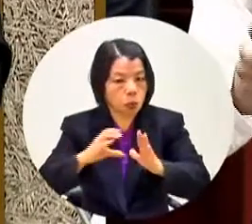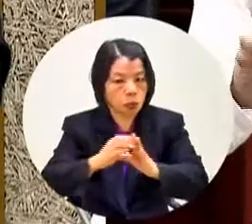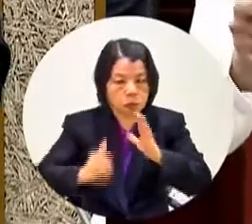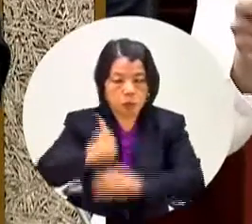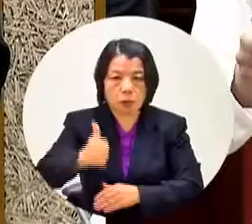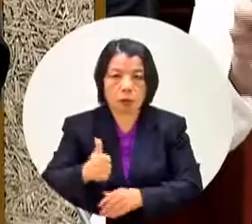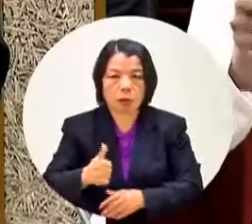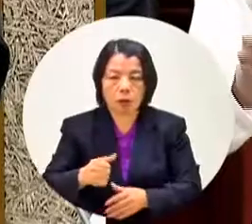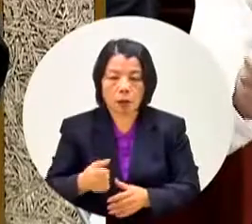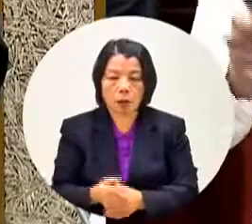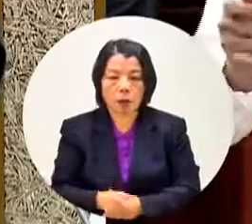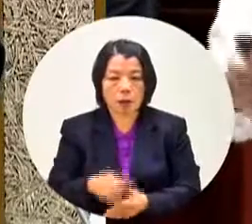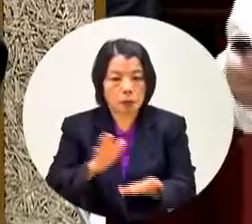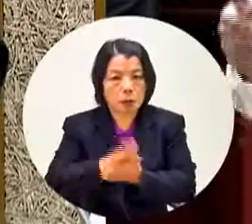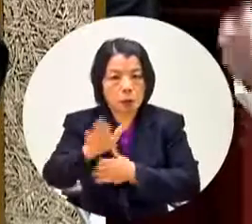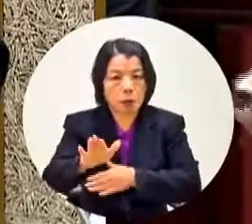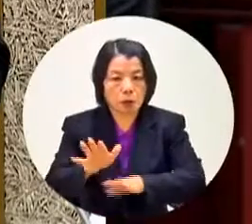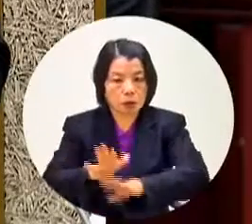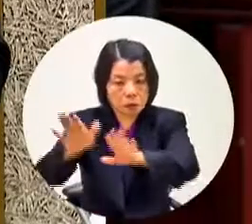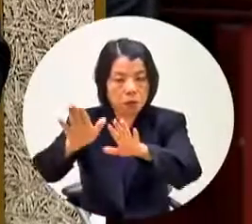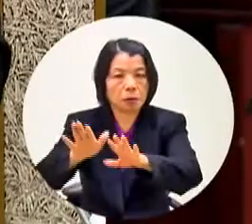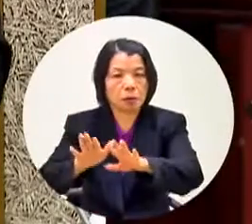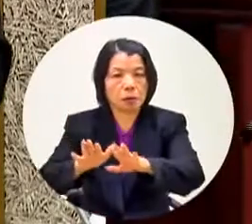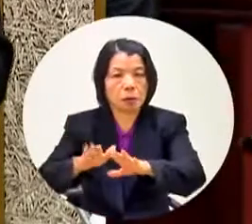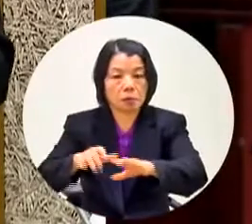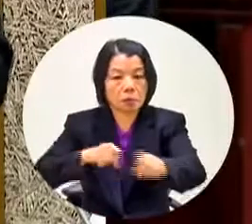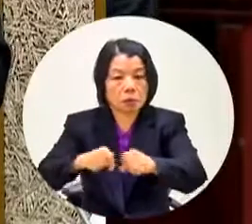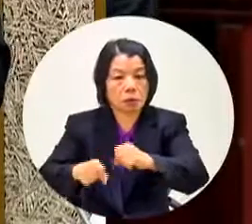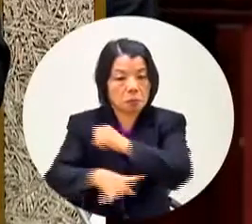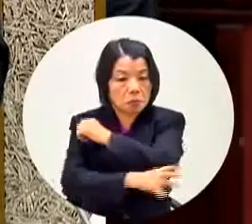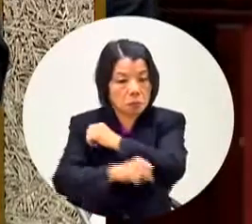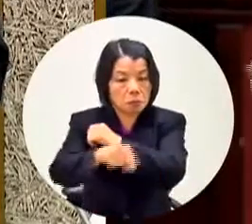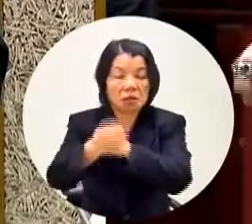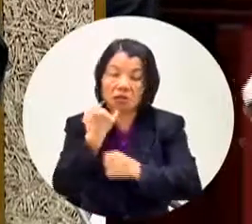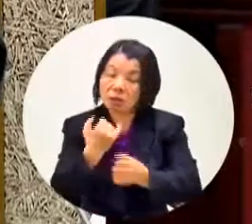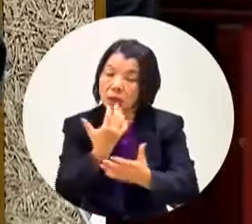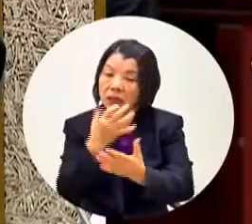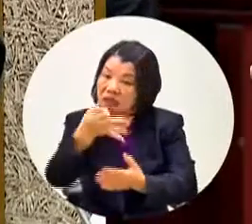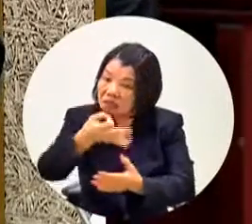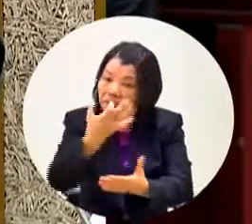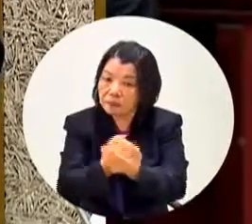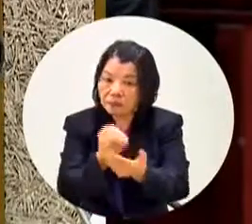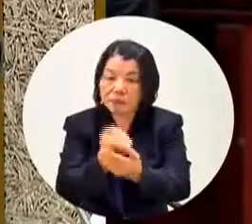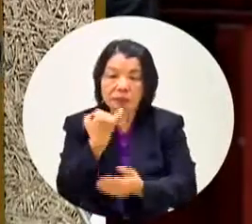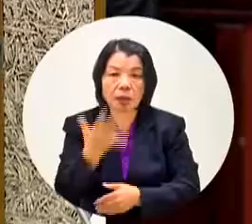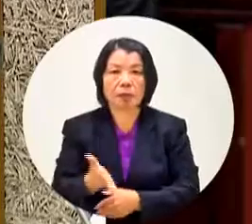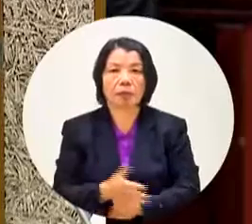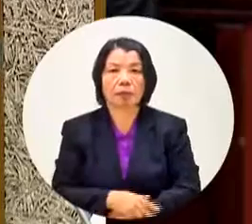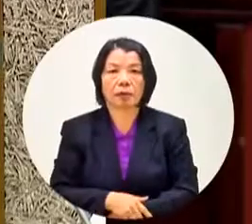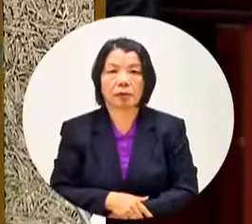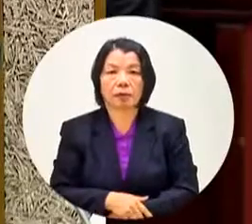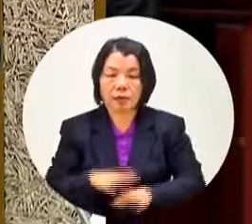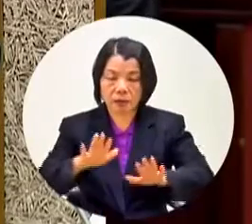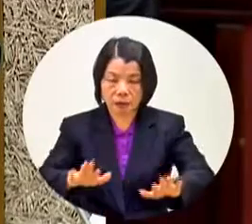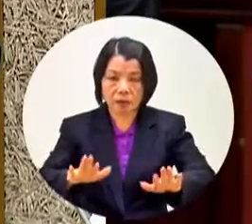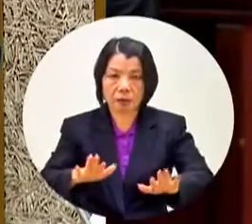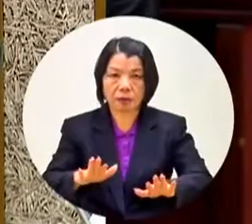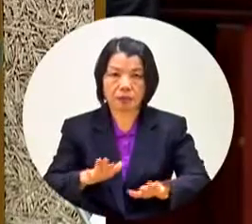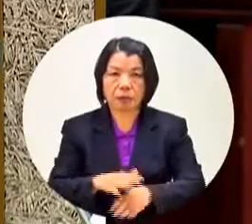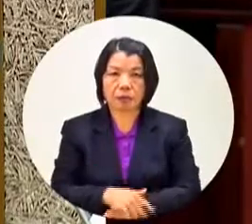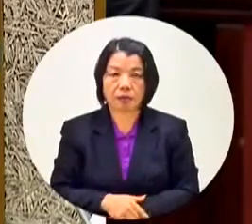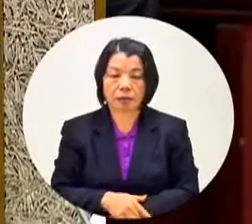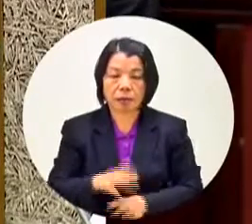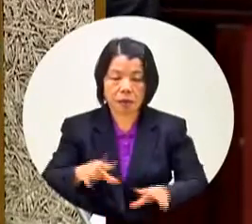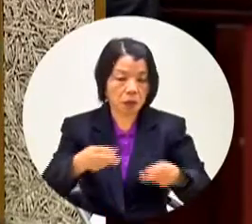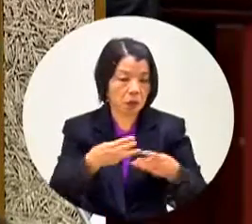谢主席，谢谢黄议员对永安公园的关心哦。那永安公园目前的用地问题，诚如刚才黄议员讲